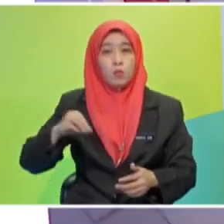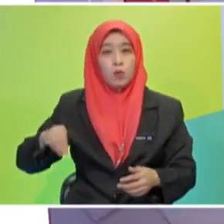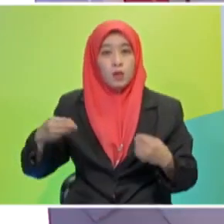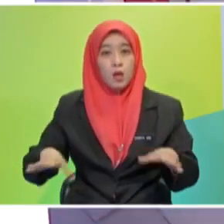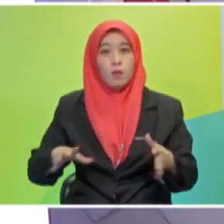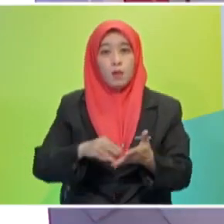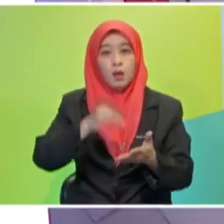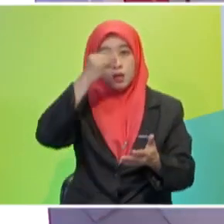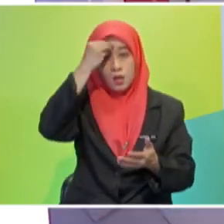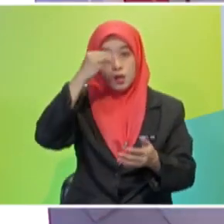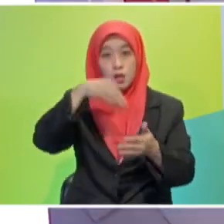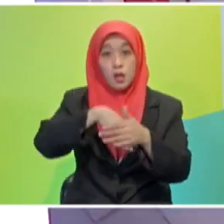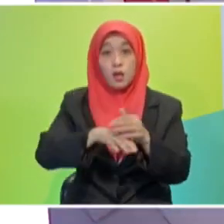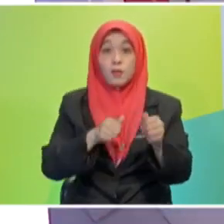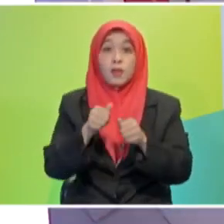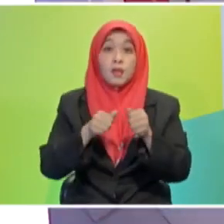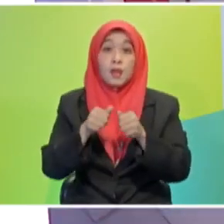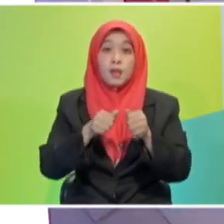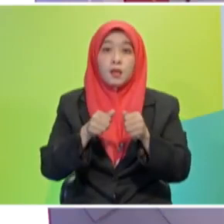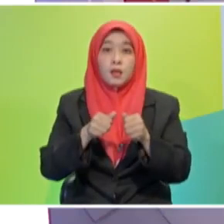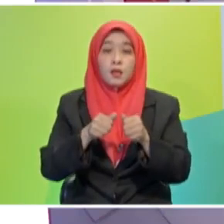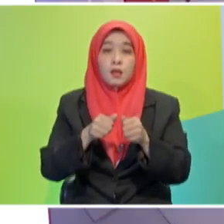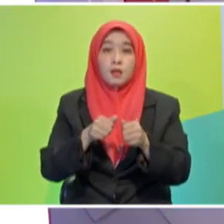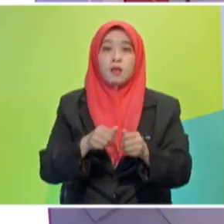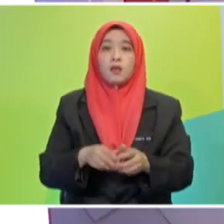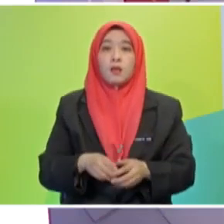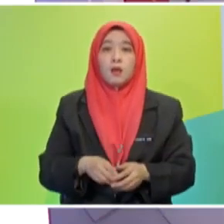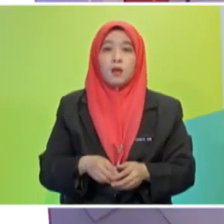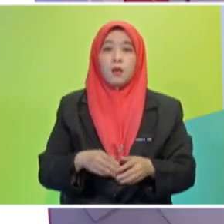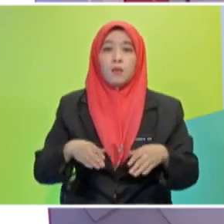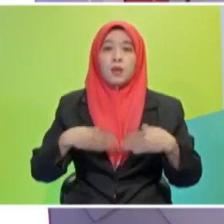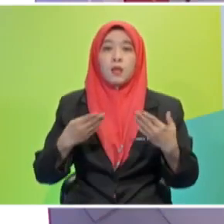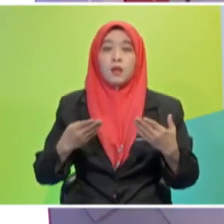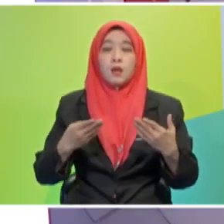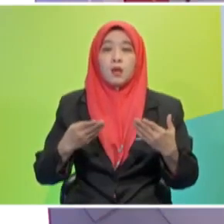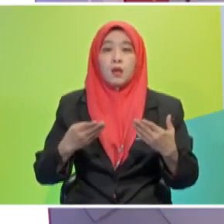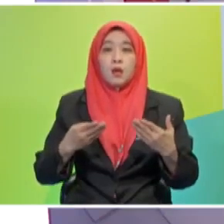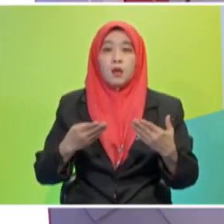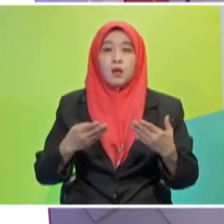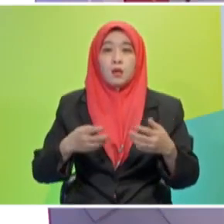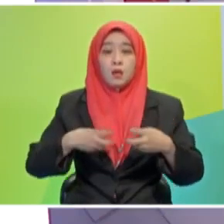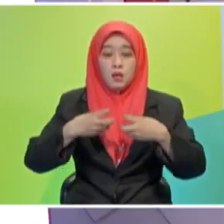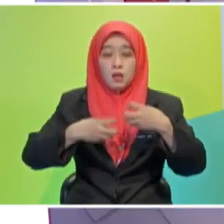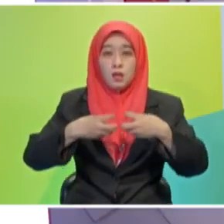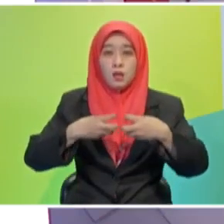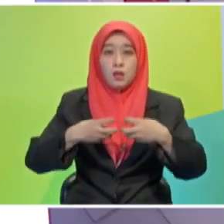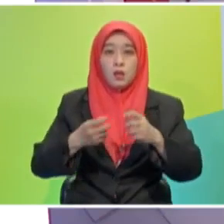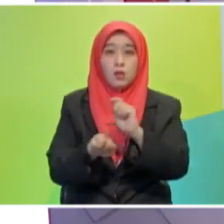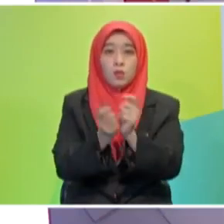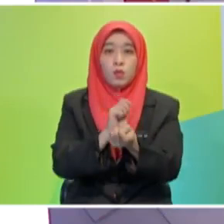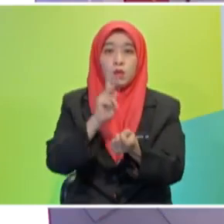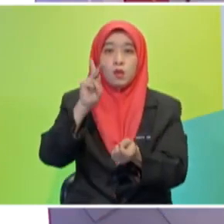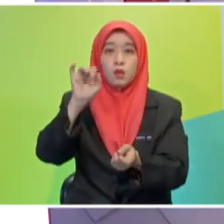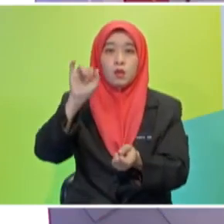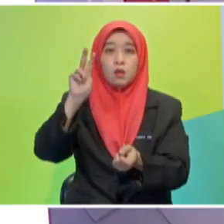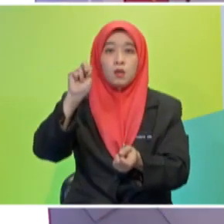dalam mata pelajaran sains. Jadi macam mana nak elektrik nak tukar kinetik, murid dah tahu. Okey, jadi ini ialah motor. Motor kita